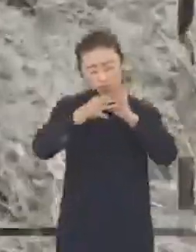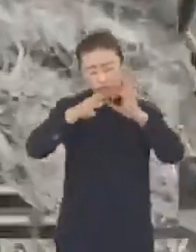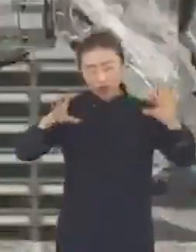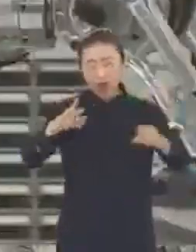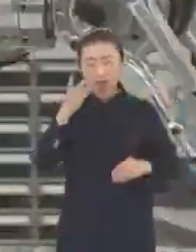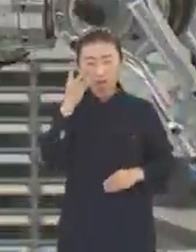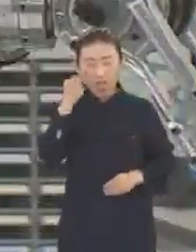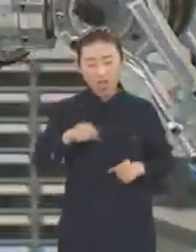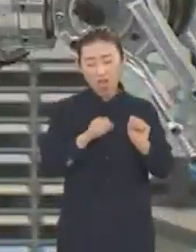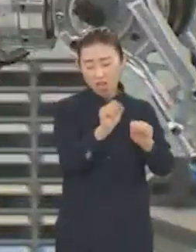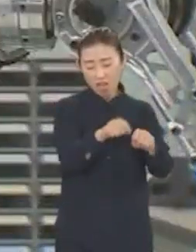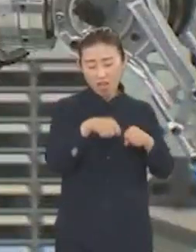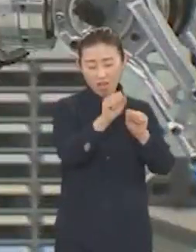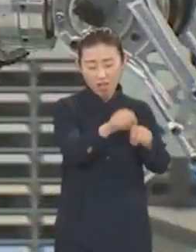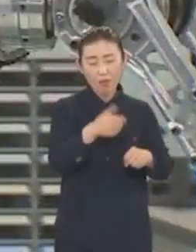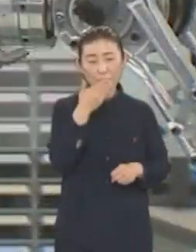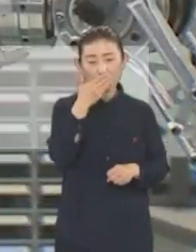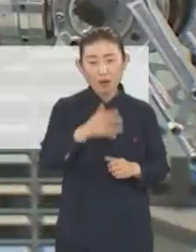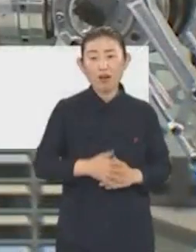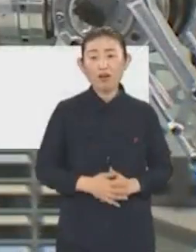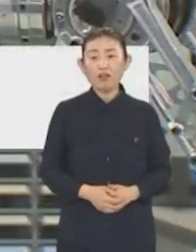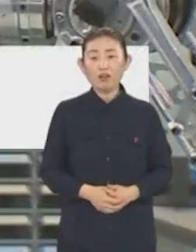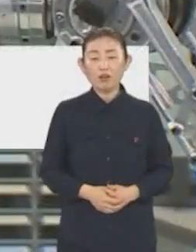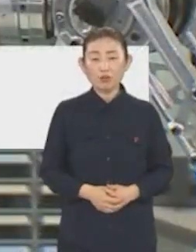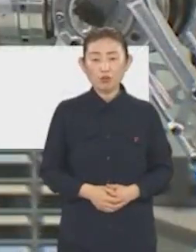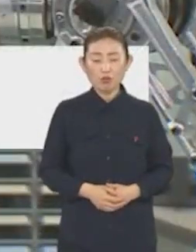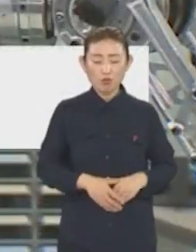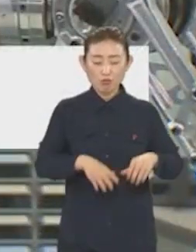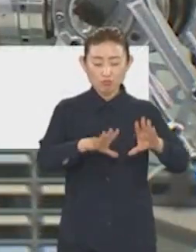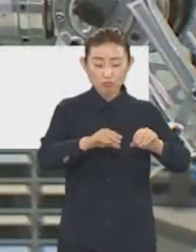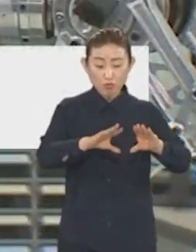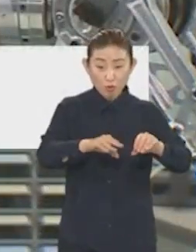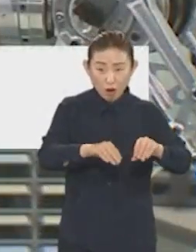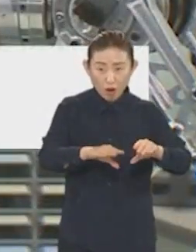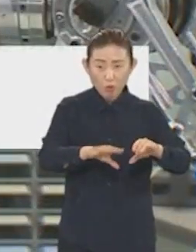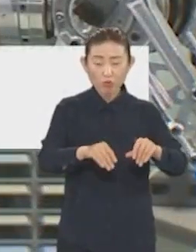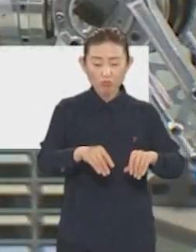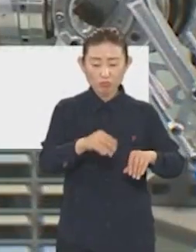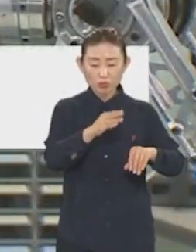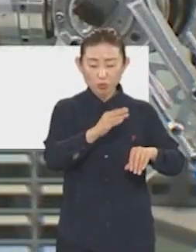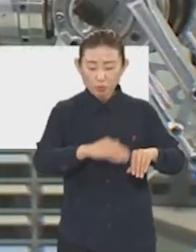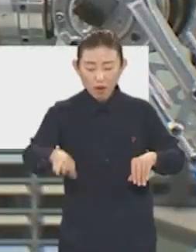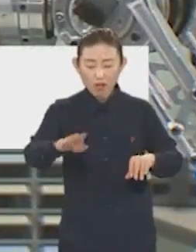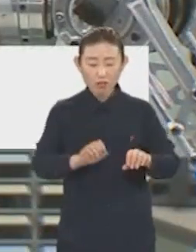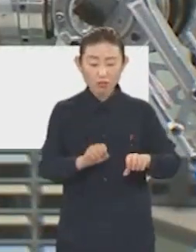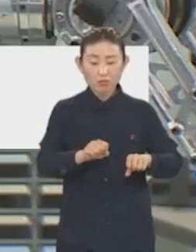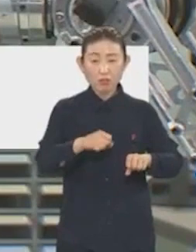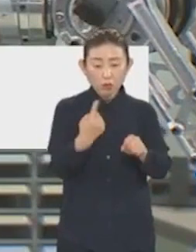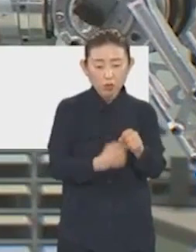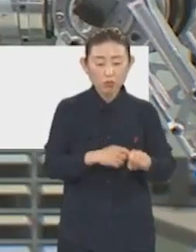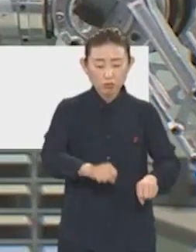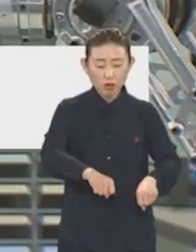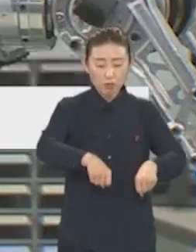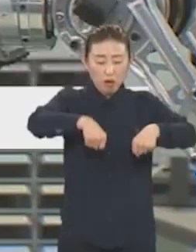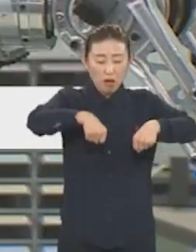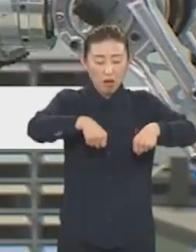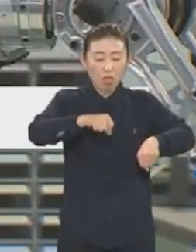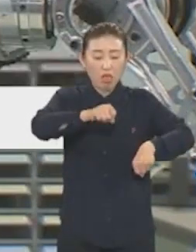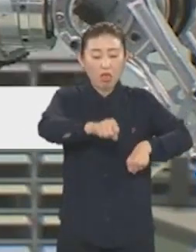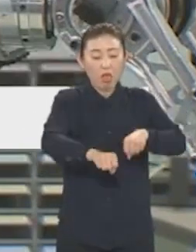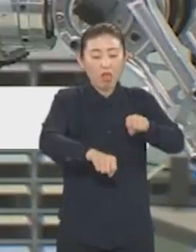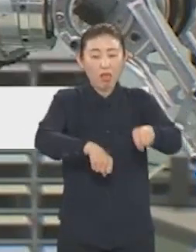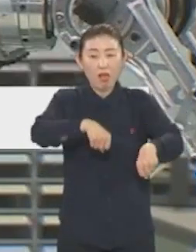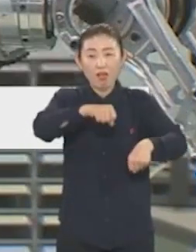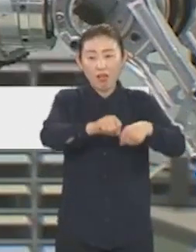작동합니다. 물렁한 곳이나 이렇게 발이 빠지는 곳에 가면 발을 더 높이 들게 되고요. 그리고 일반적인 지면에서는 발을 높이 들지